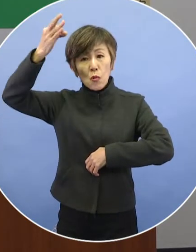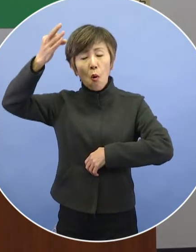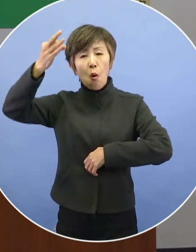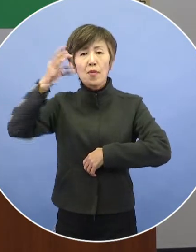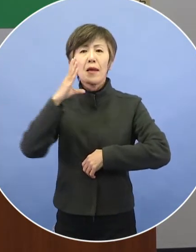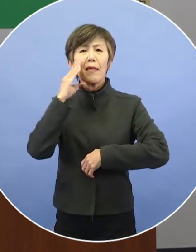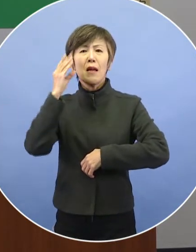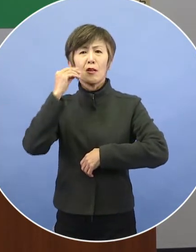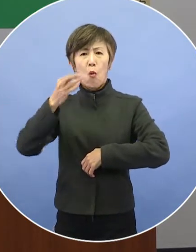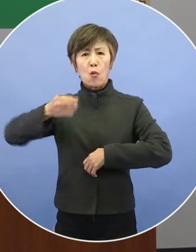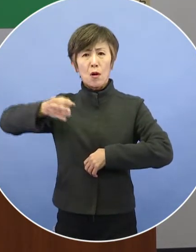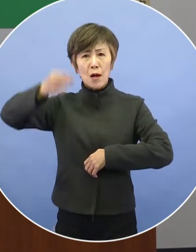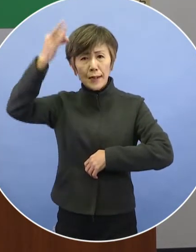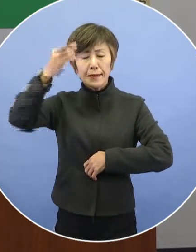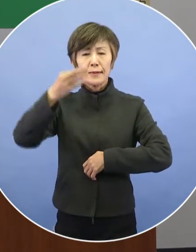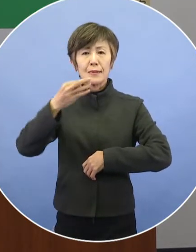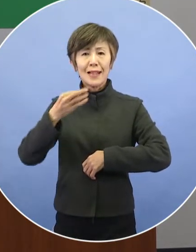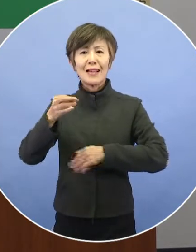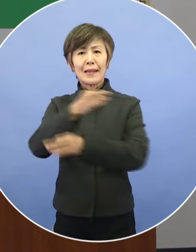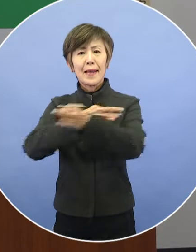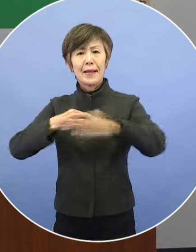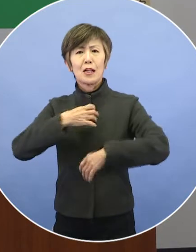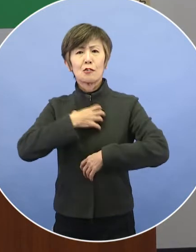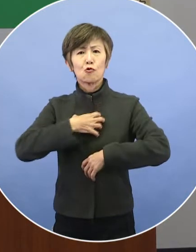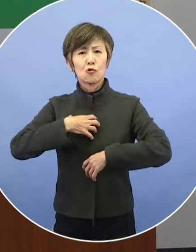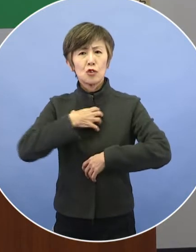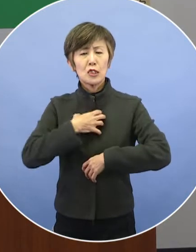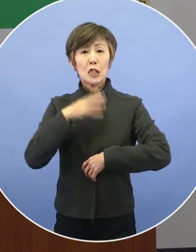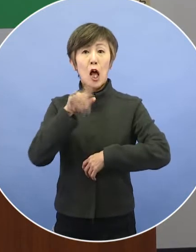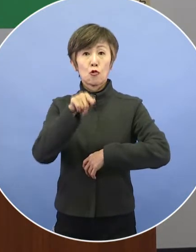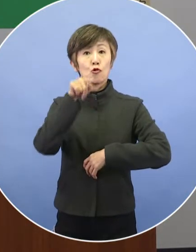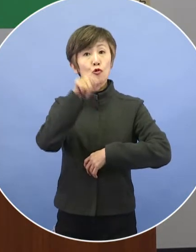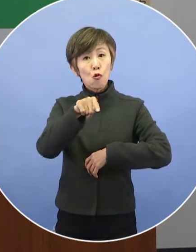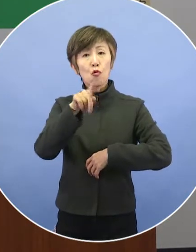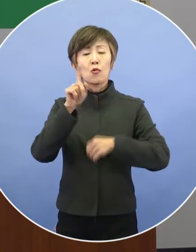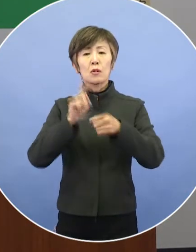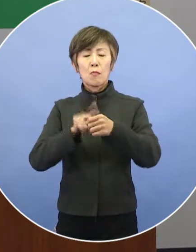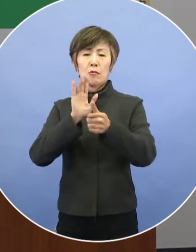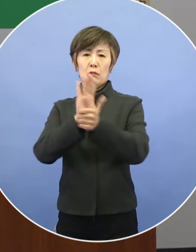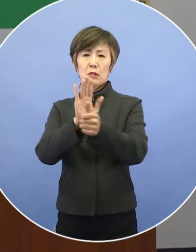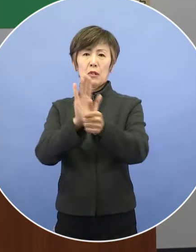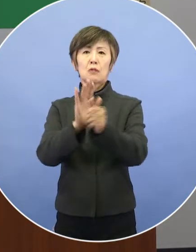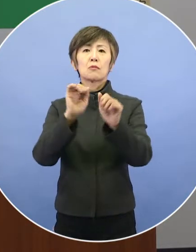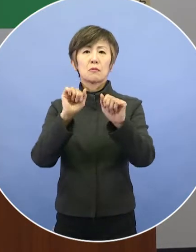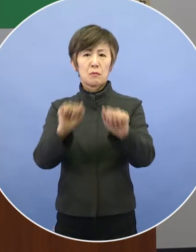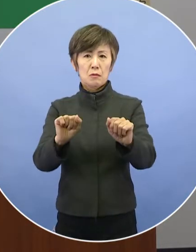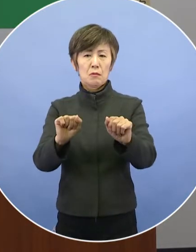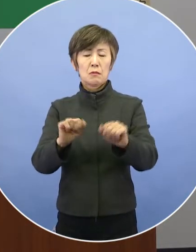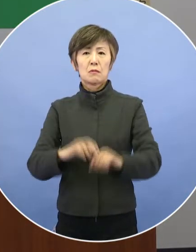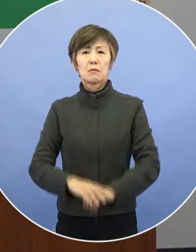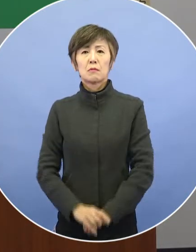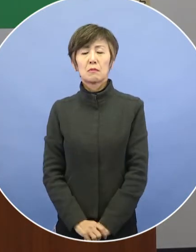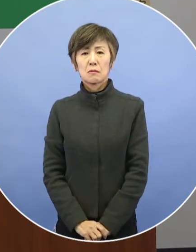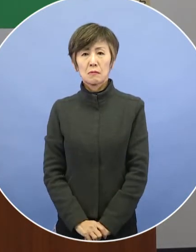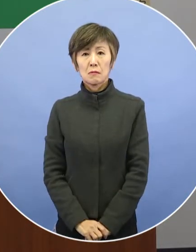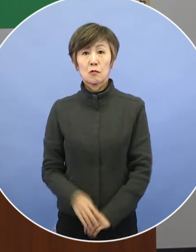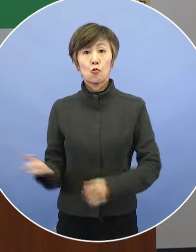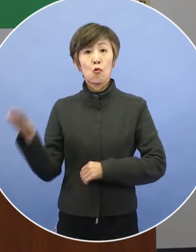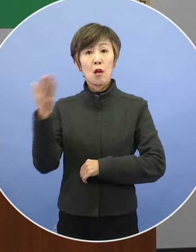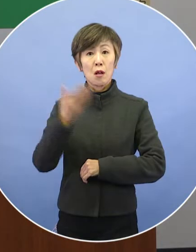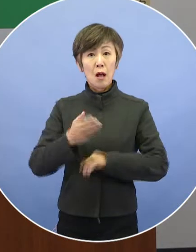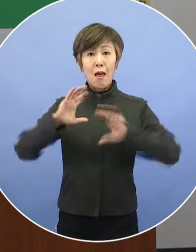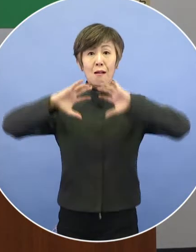コートそれから燃料費等の高騰で苦しんでいるということでこれに対する支援を行うということでございます